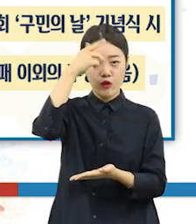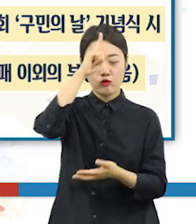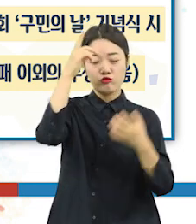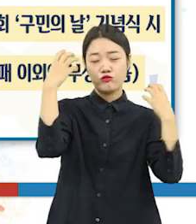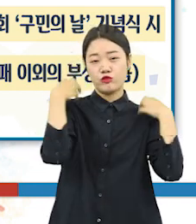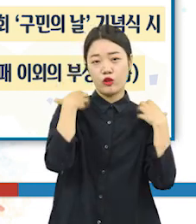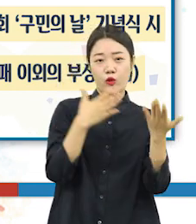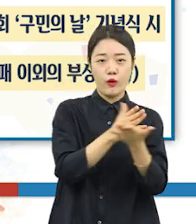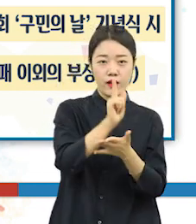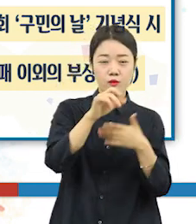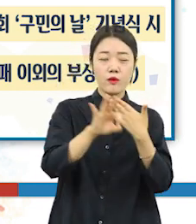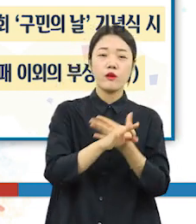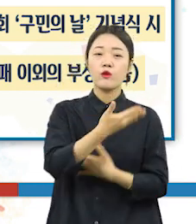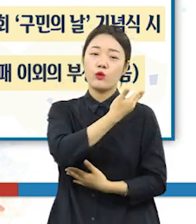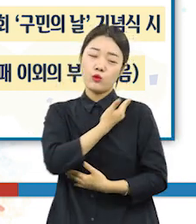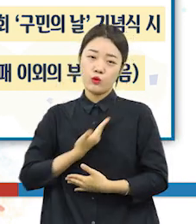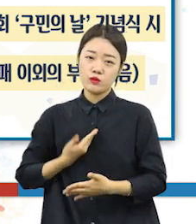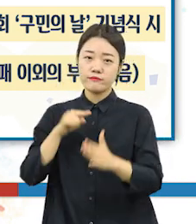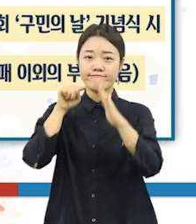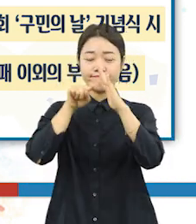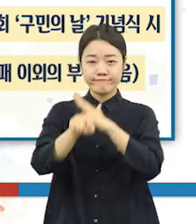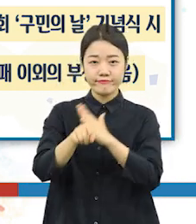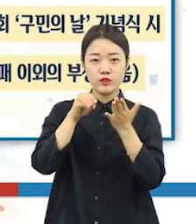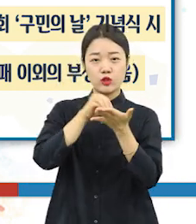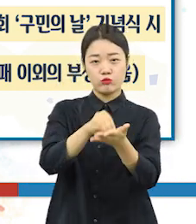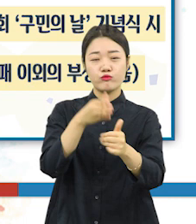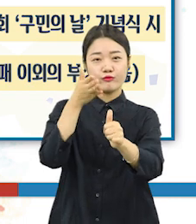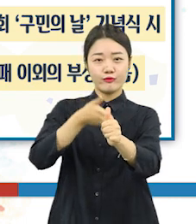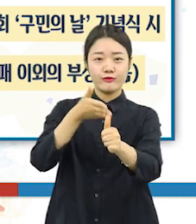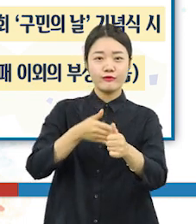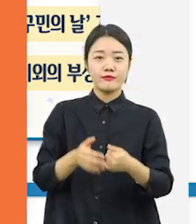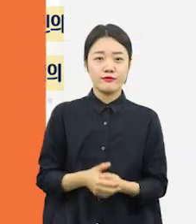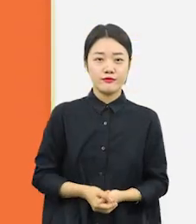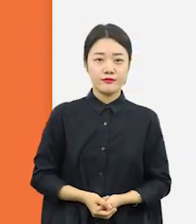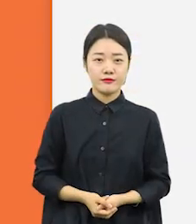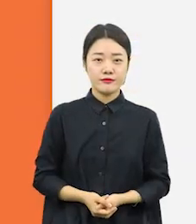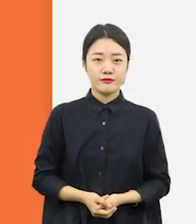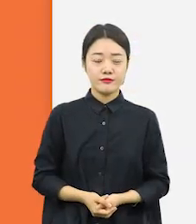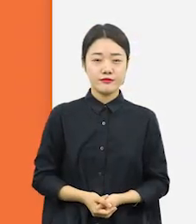총무과나 부평구 관내 동행정복지센터로 접수하시면 됩니다.